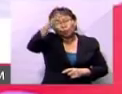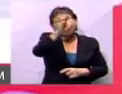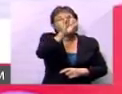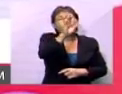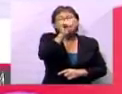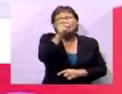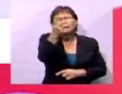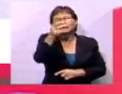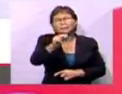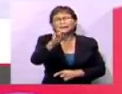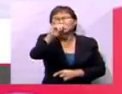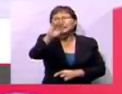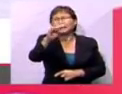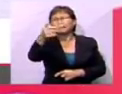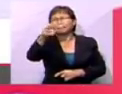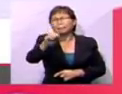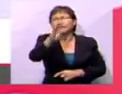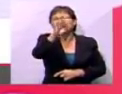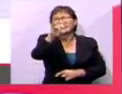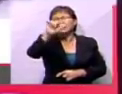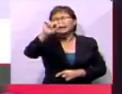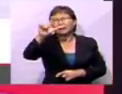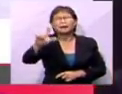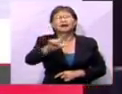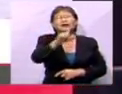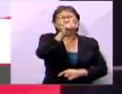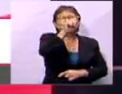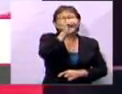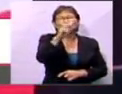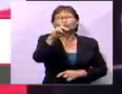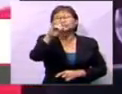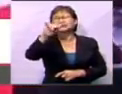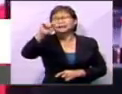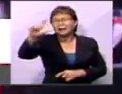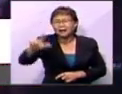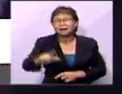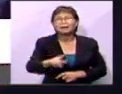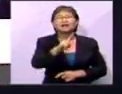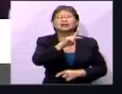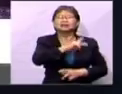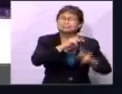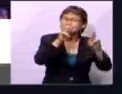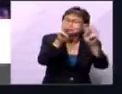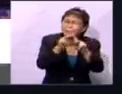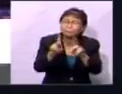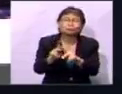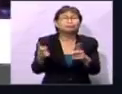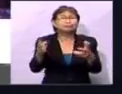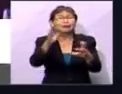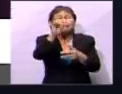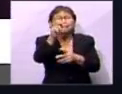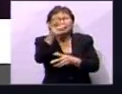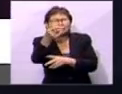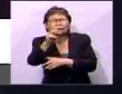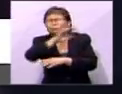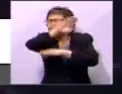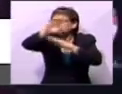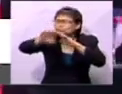Imam Bilal, Tok Siak, Tok Batin, ketua kampung, semua